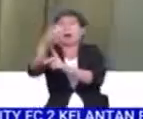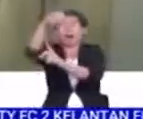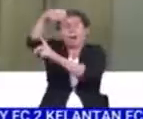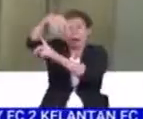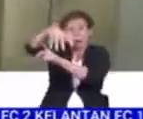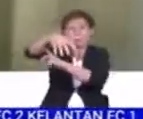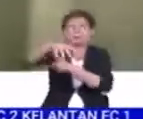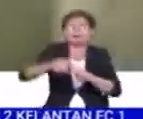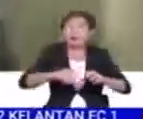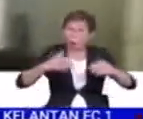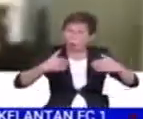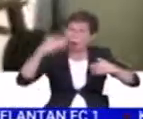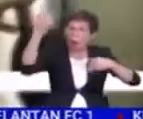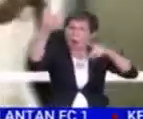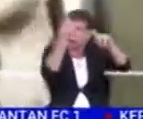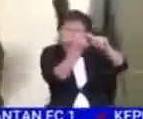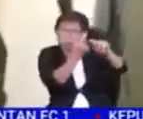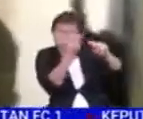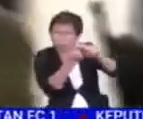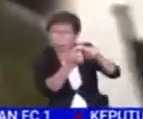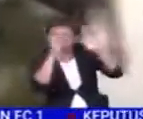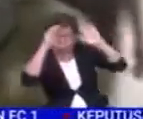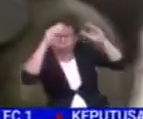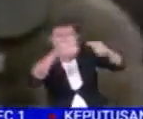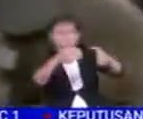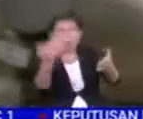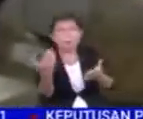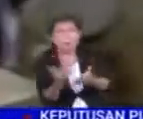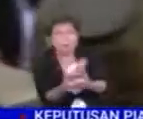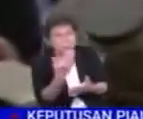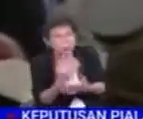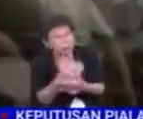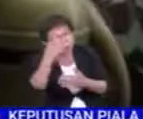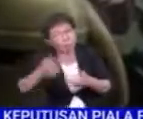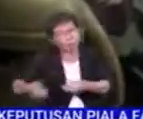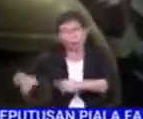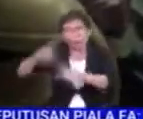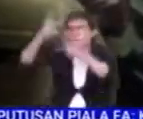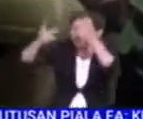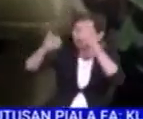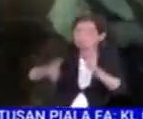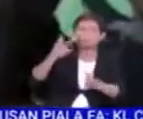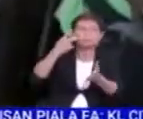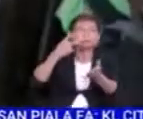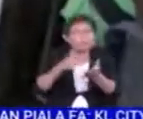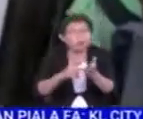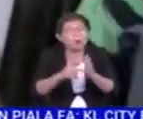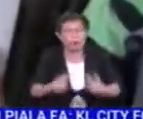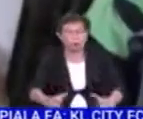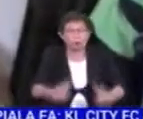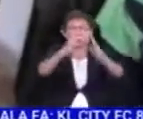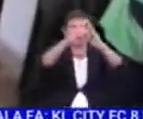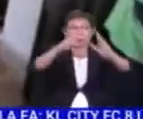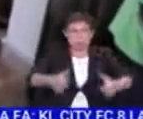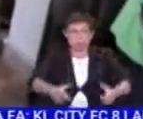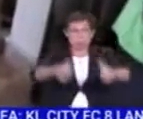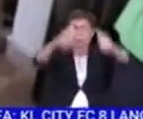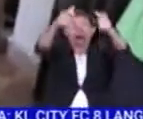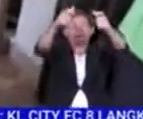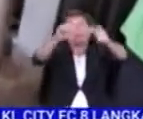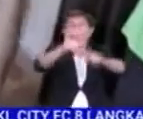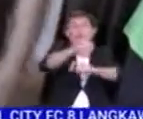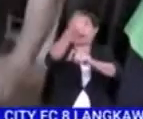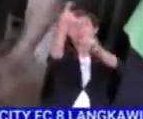berkenaan juga akan dibangunkan dengan tumpuan baru bagi memberi peluang pelancong mengenali rumah api pertama yang